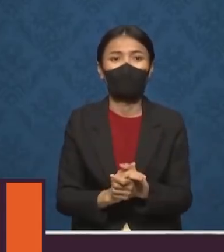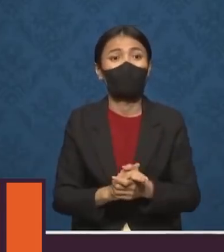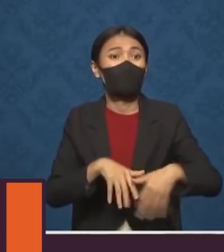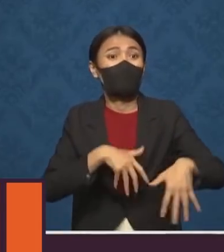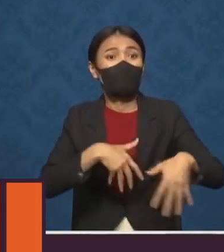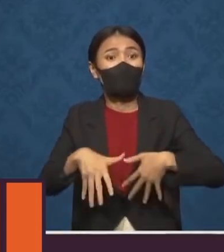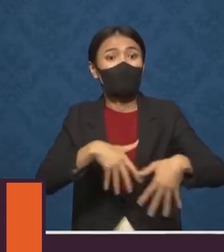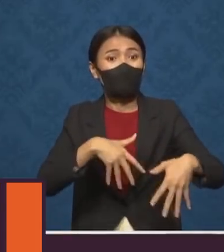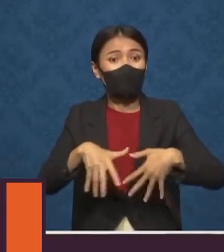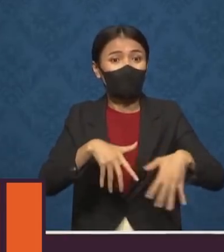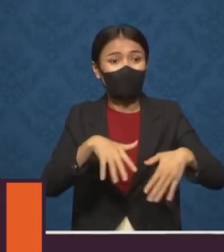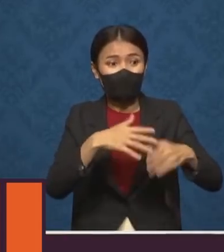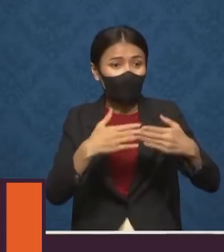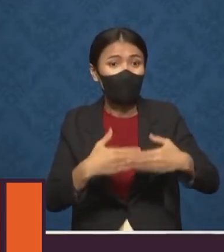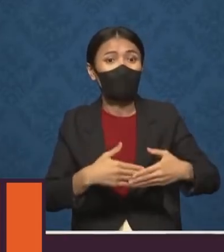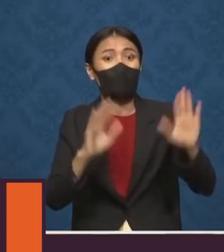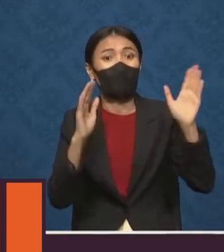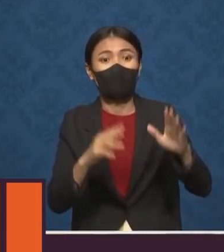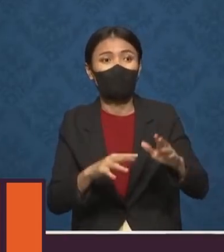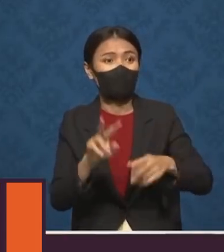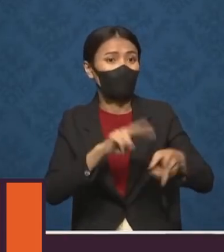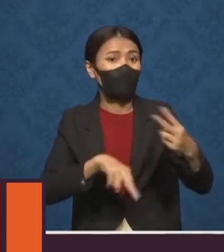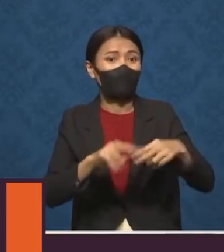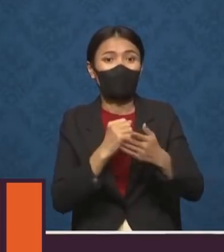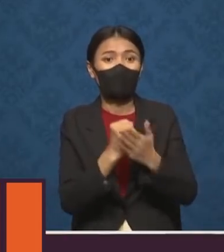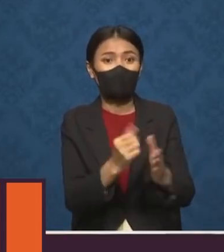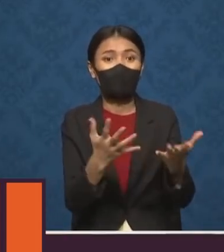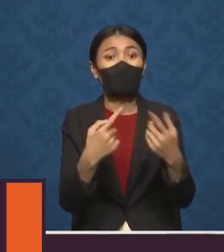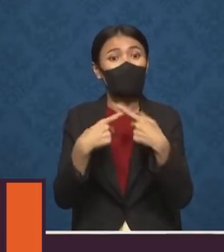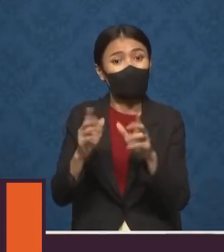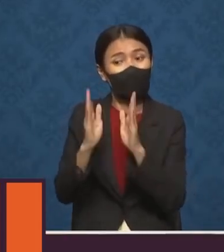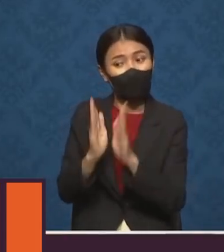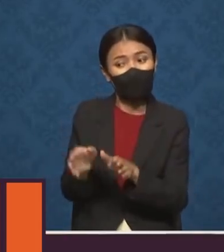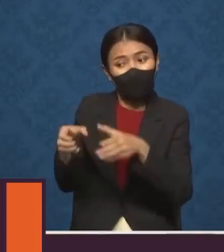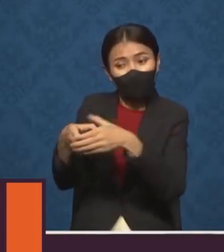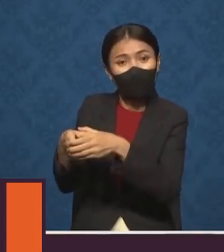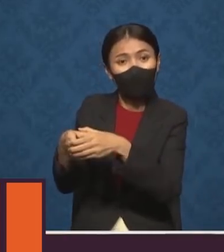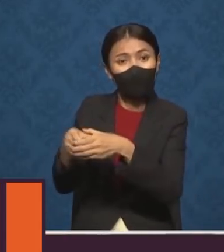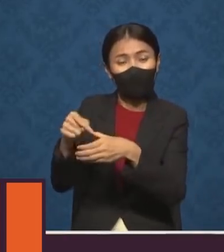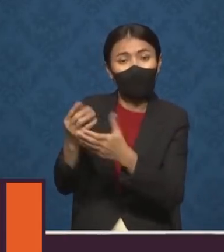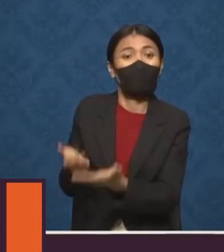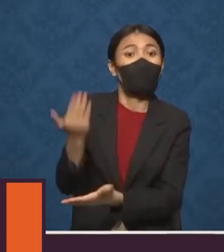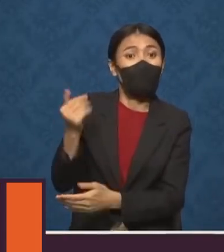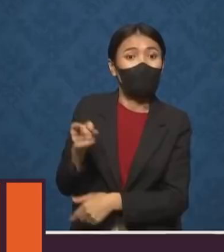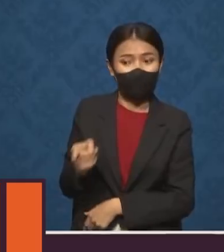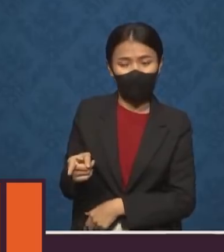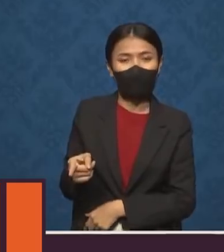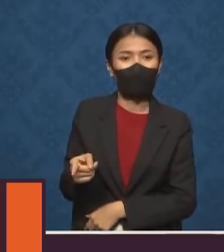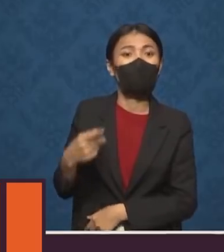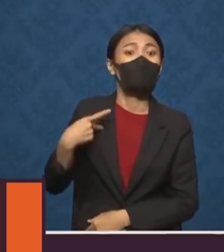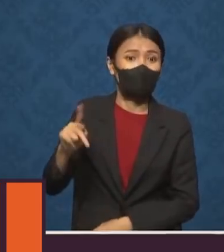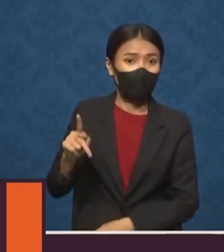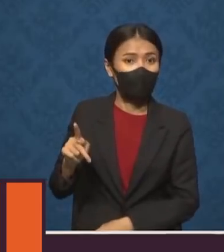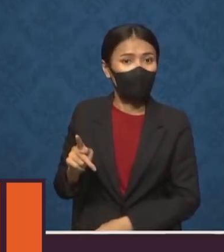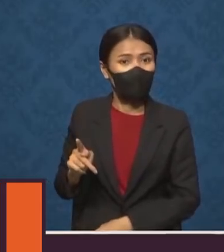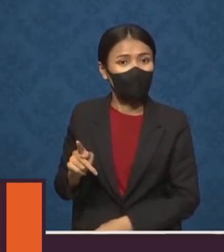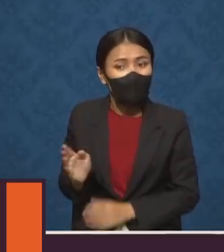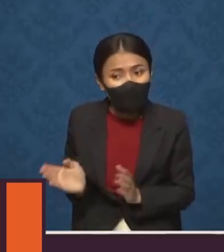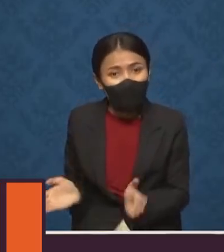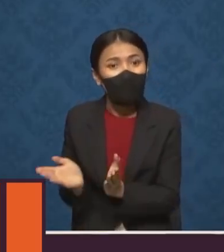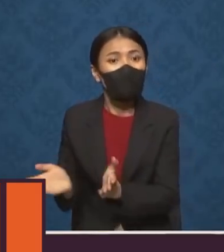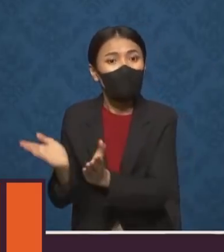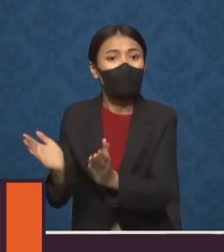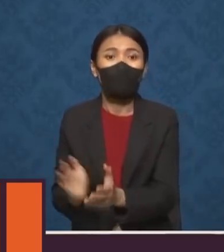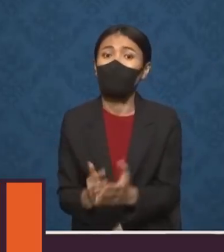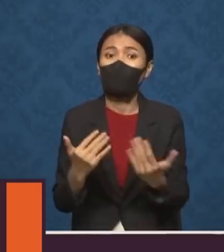ประชาชนส่วนใหญ่ไว้ข้างหลังแต่มีคนส่วนน้อยที่เป็นกลุ่มทุนบางกลุ่มเท่านั้นที่ได้ประโยชน์โดยไม่ได้กระจาย